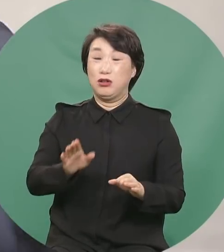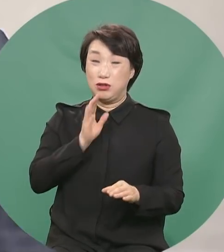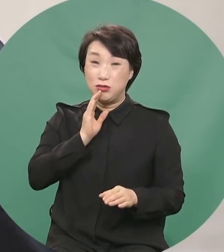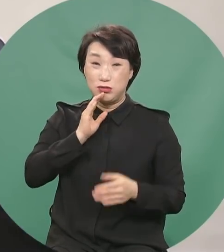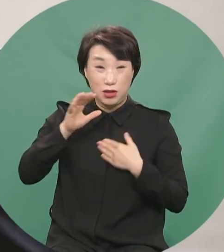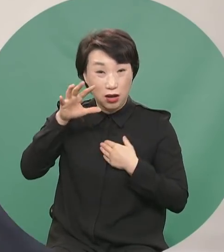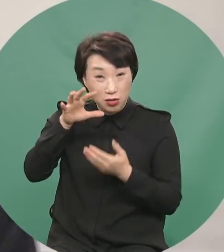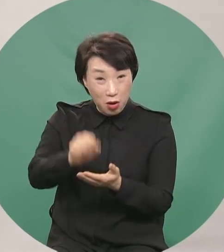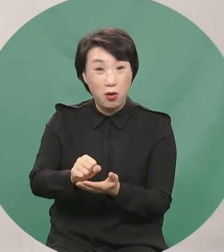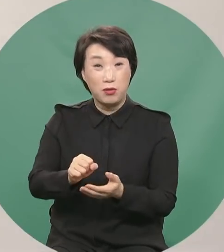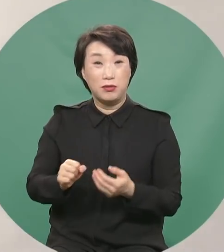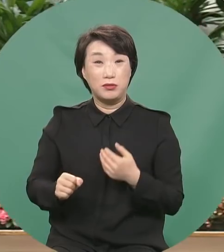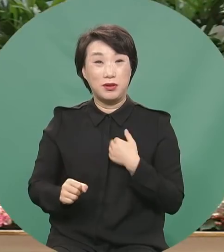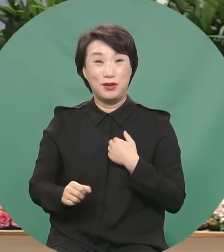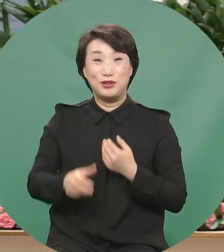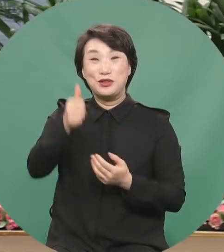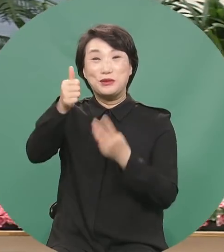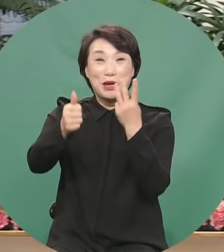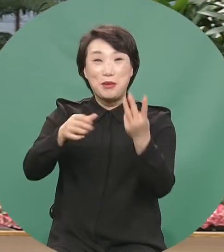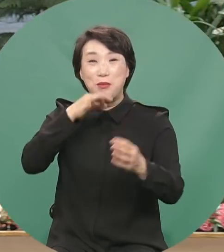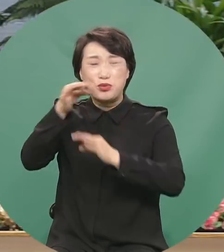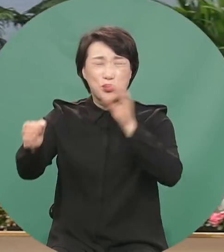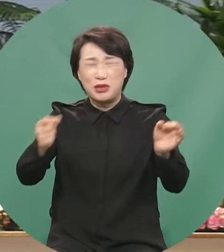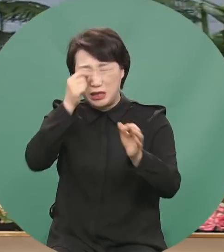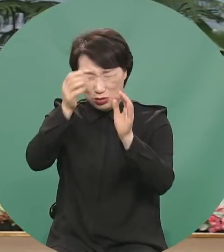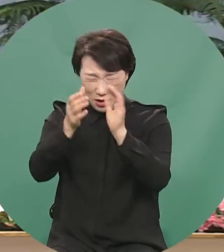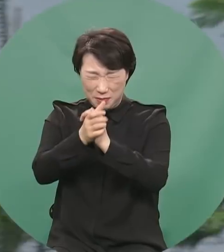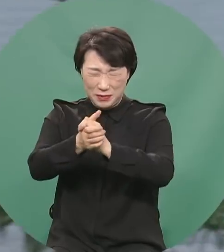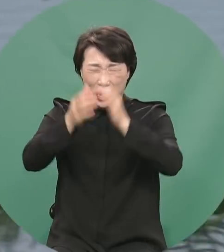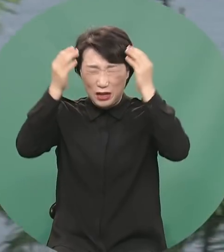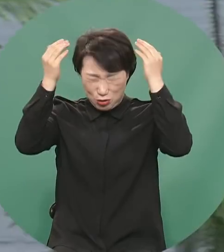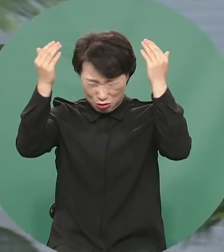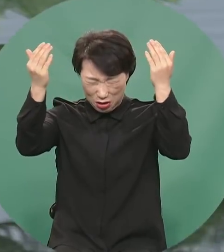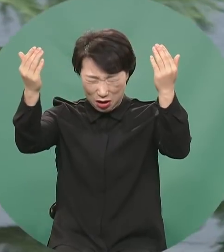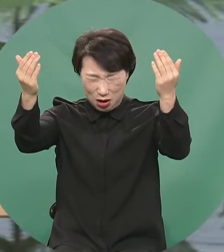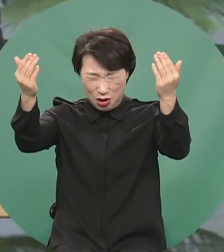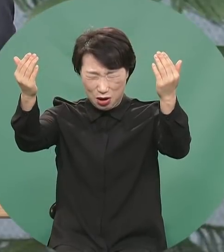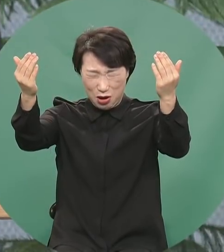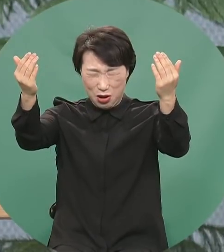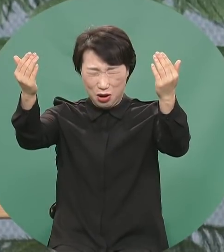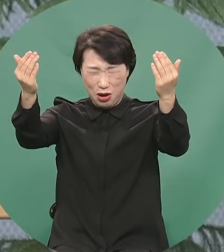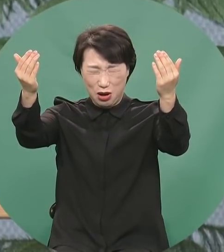내 거예요. 주여 삼창하고 기도하겠습니다. 주여,